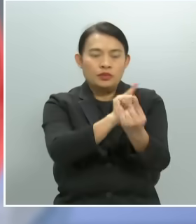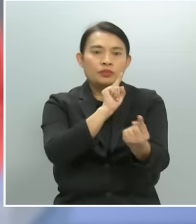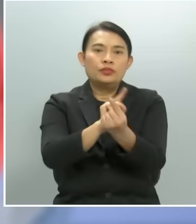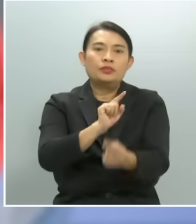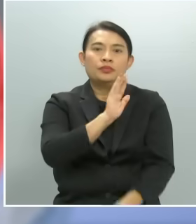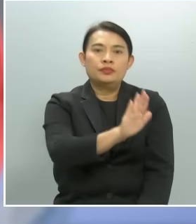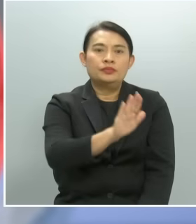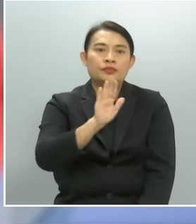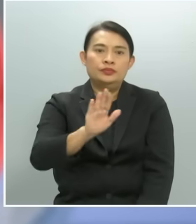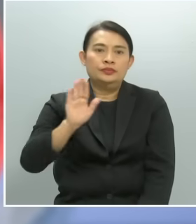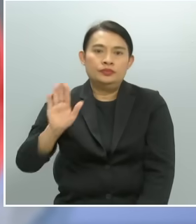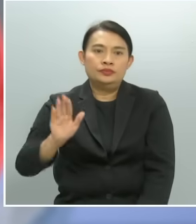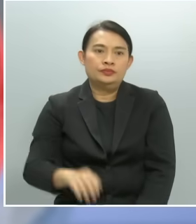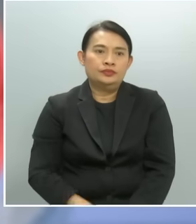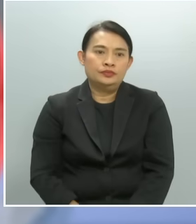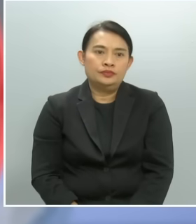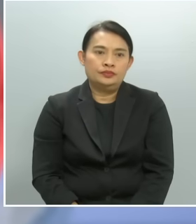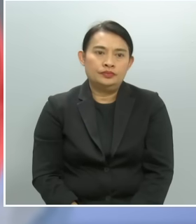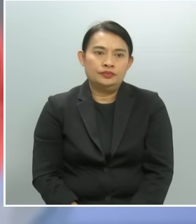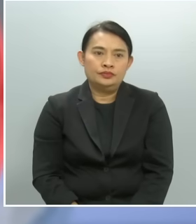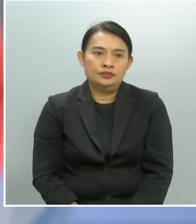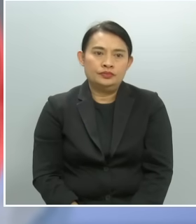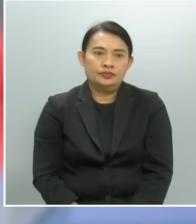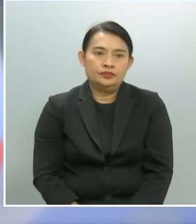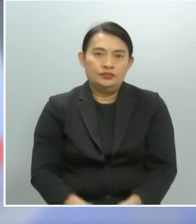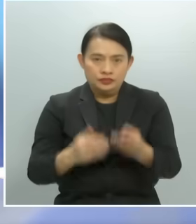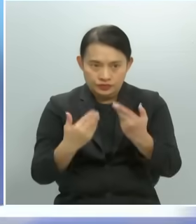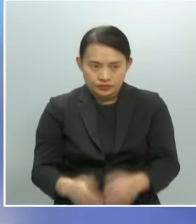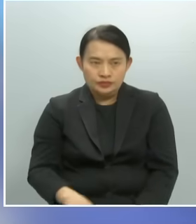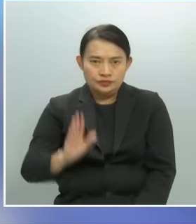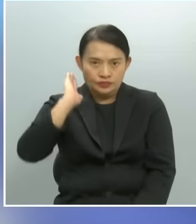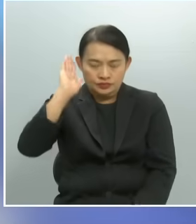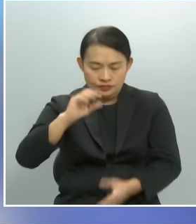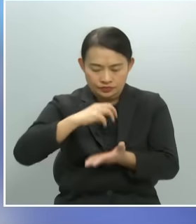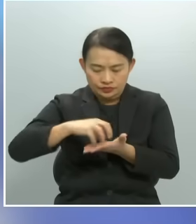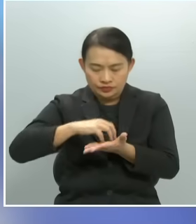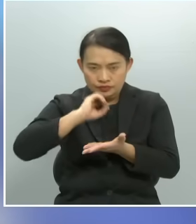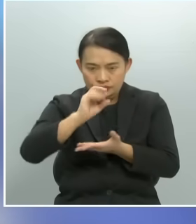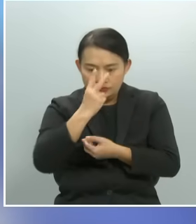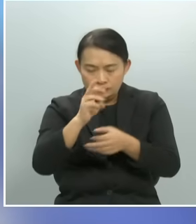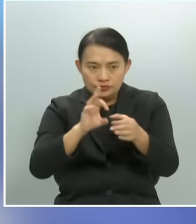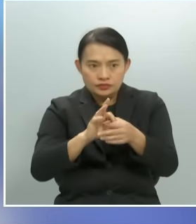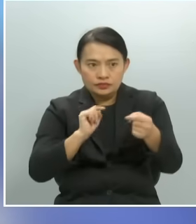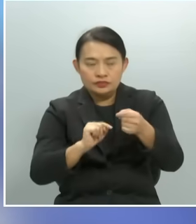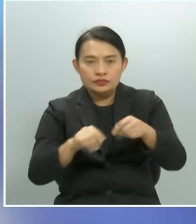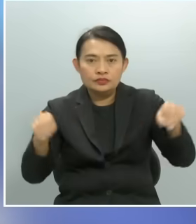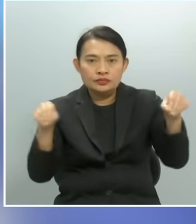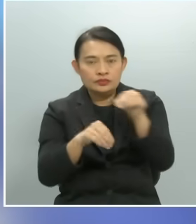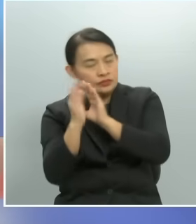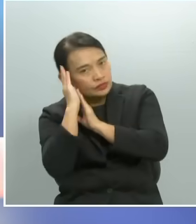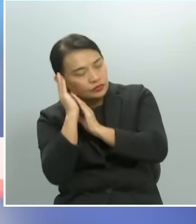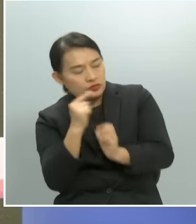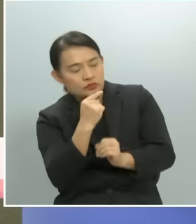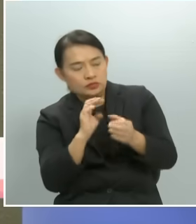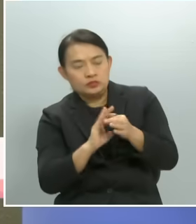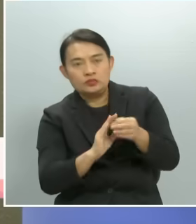เนี่ยนะครับหลังจากนั้นนะฮะคุณทางคุณธนวินเนี่ยก็บอกว่าตนเองเนี่ยเห็นรอยเท้าใกล้กับหัวนอนที่ตนเองและนอนอยู่